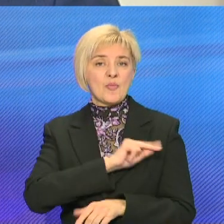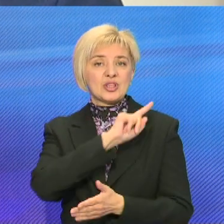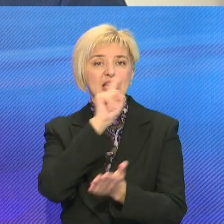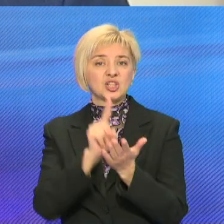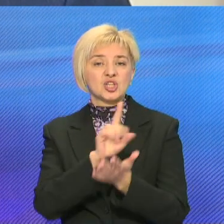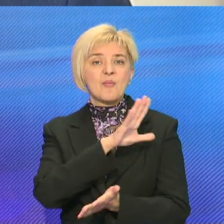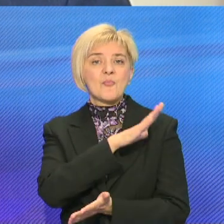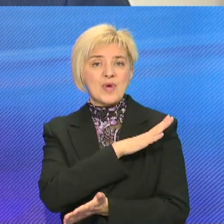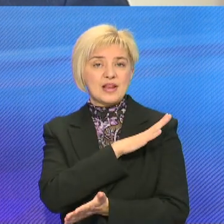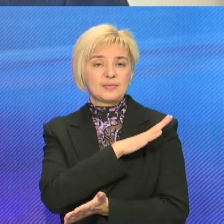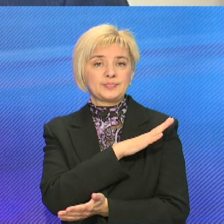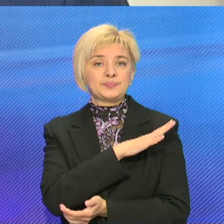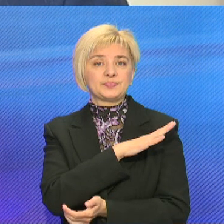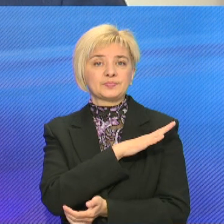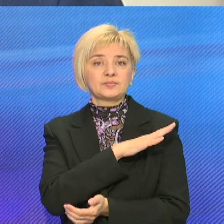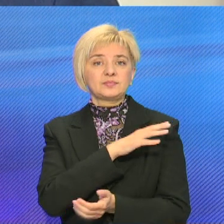были